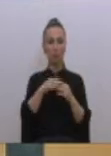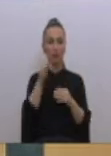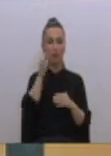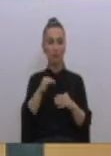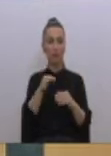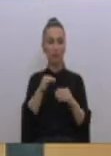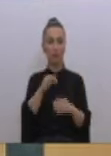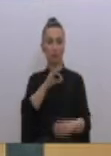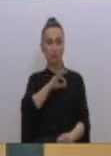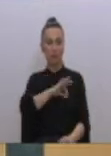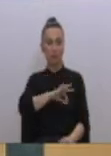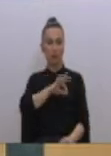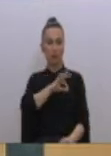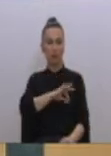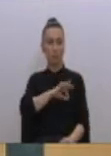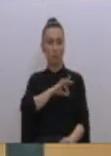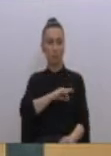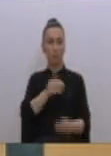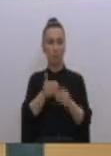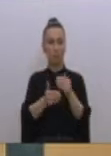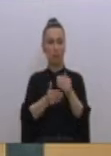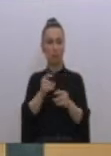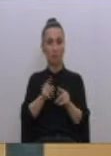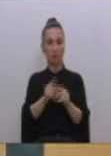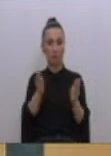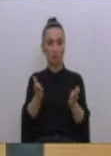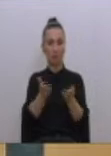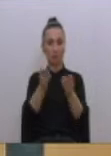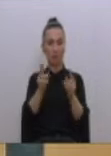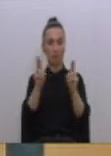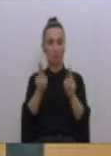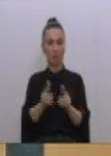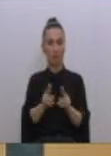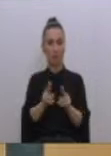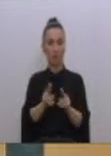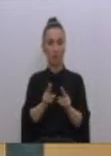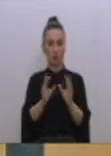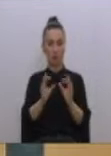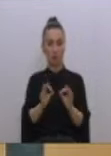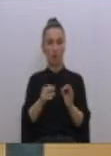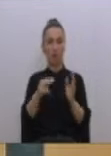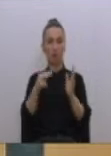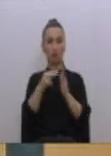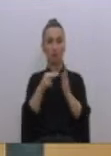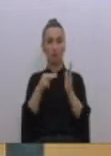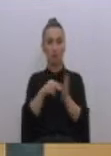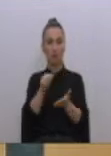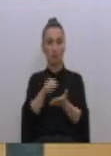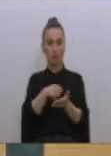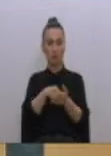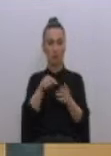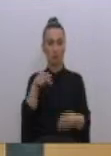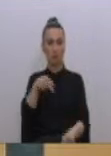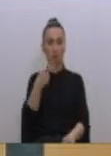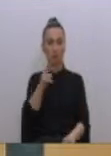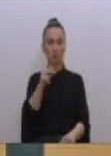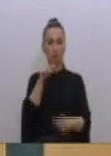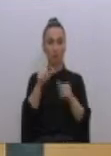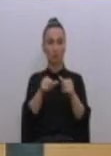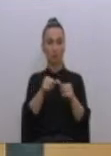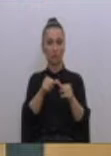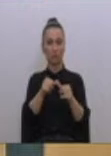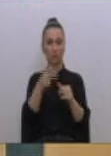კვალიფიკაციის გამოყენების პერსპექტივები და წახალისების პრინციპები. სწორედ შეფასების საფუძველზე 2022 წელს